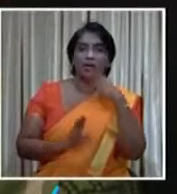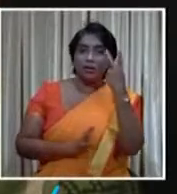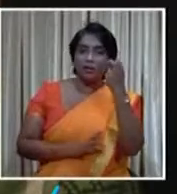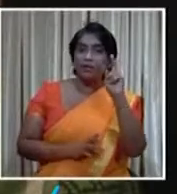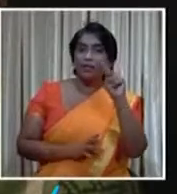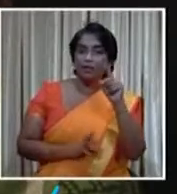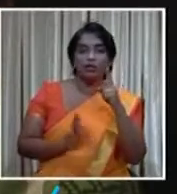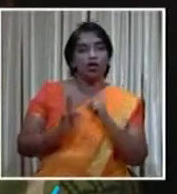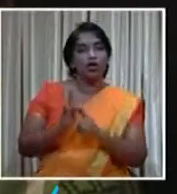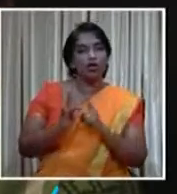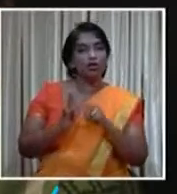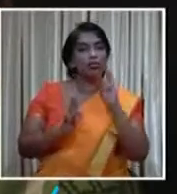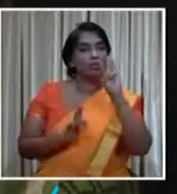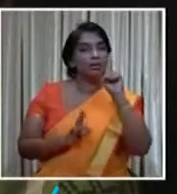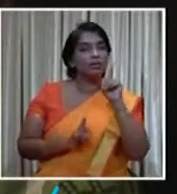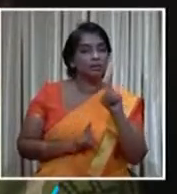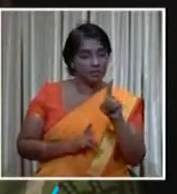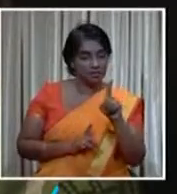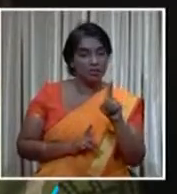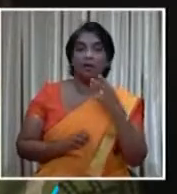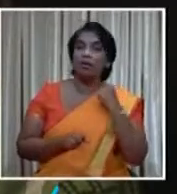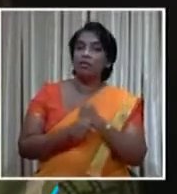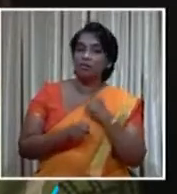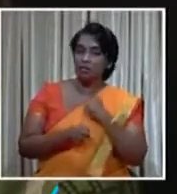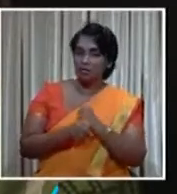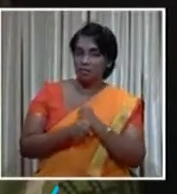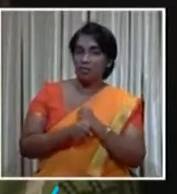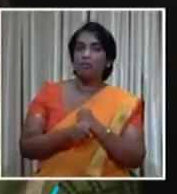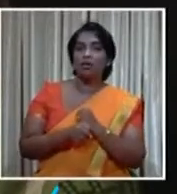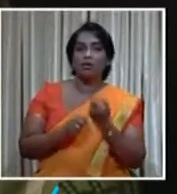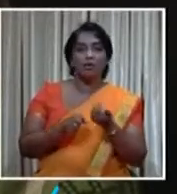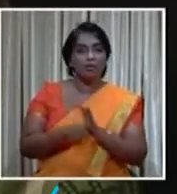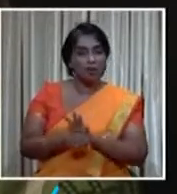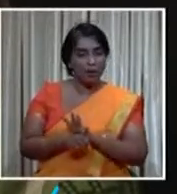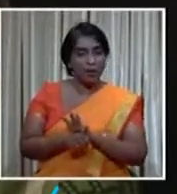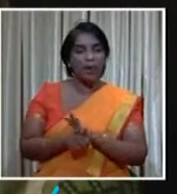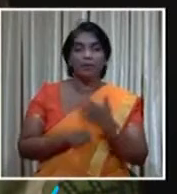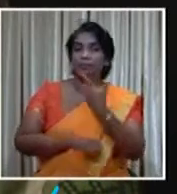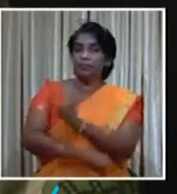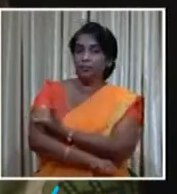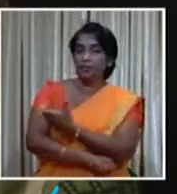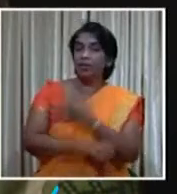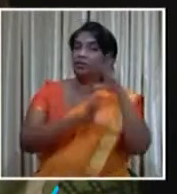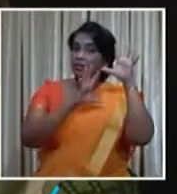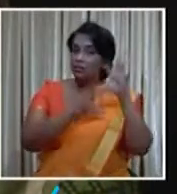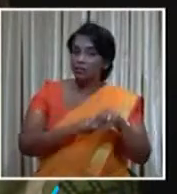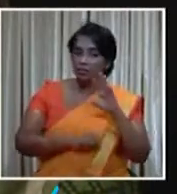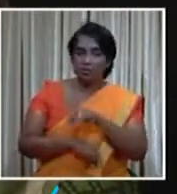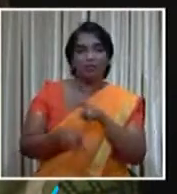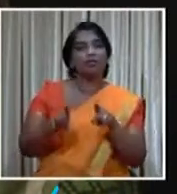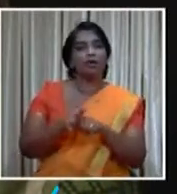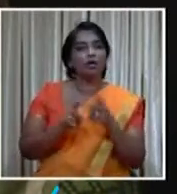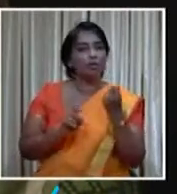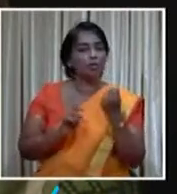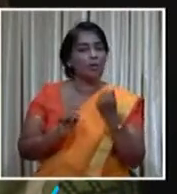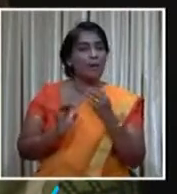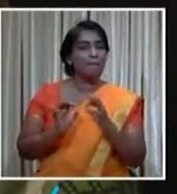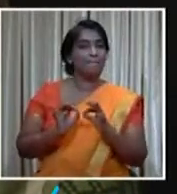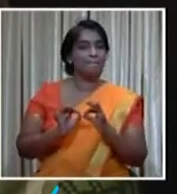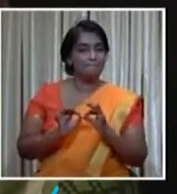2021 ඔක්තෝබර් 31 වන විට රජය කොවිඩ් එන්නත් ගෙන්වීම සඳහා